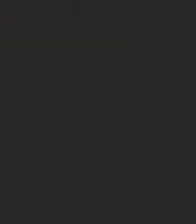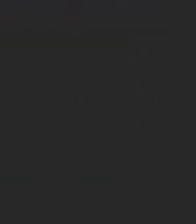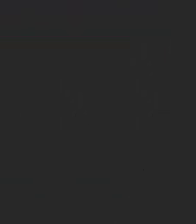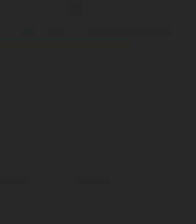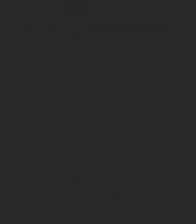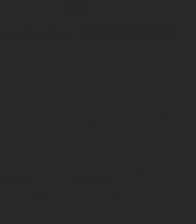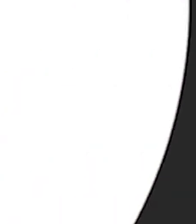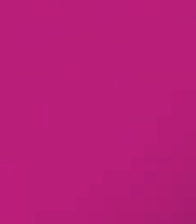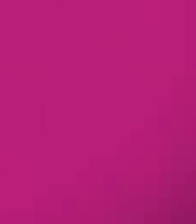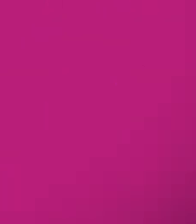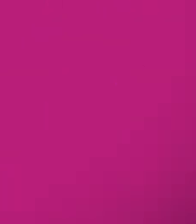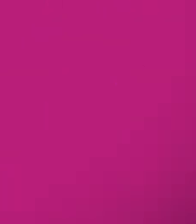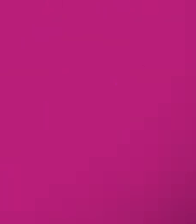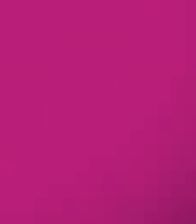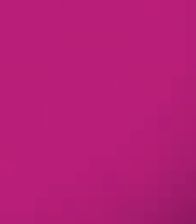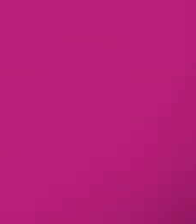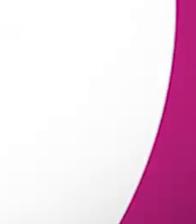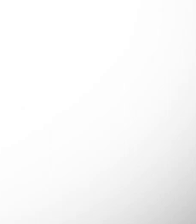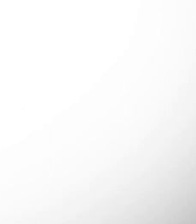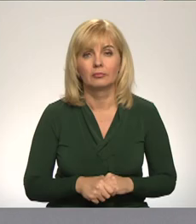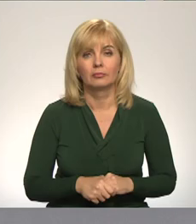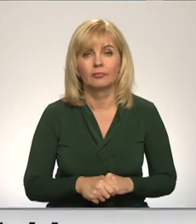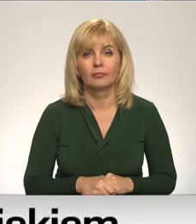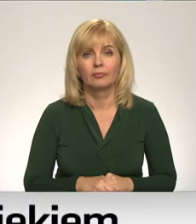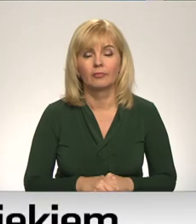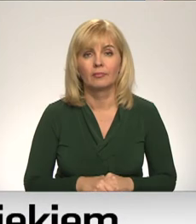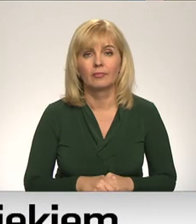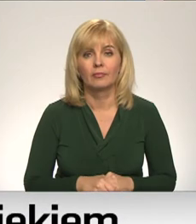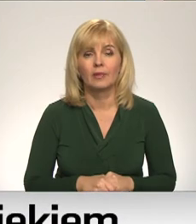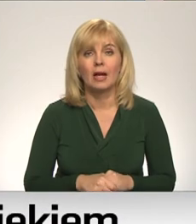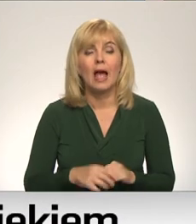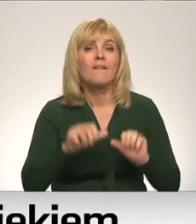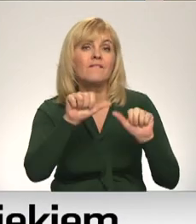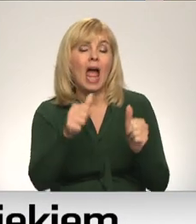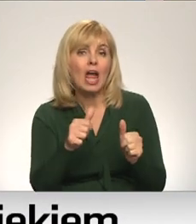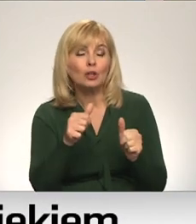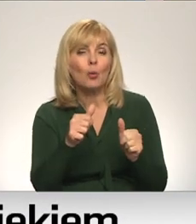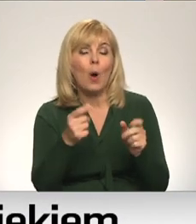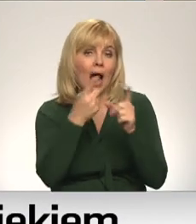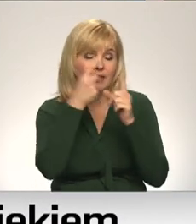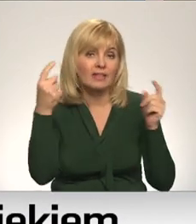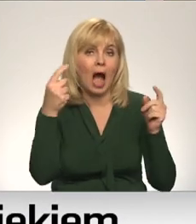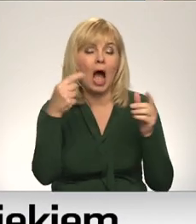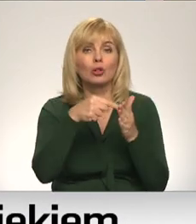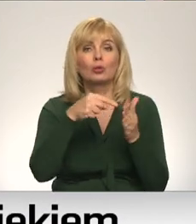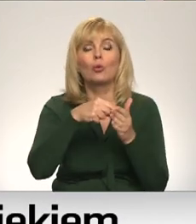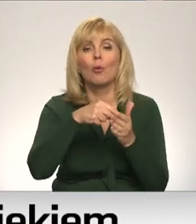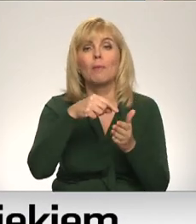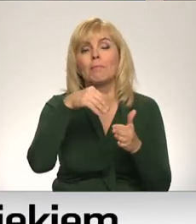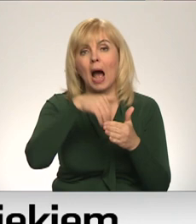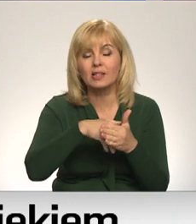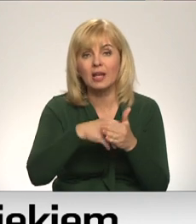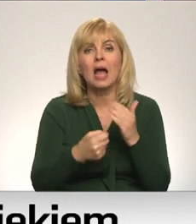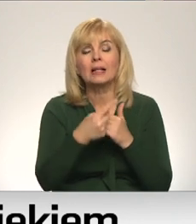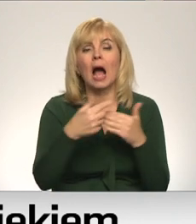Re! Viss ēters ir te! Radīta datubāze, kas apkopo ziņas par Pirmā pasaules kara